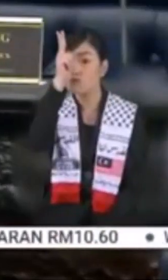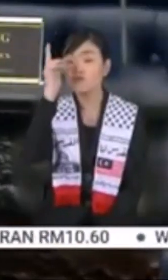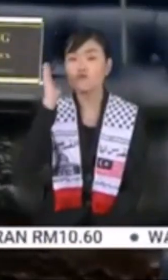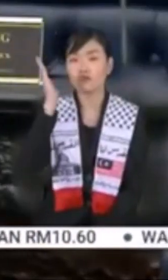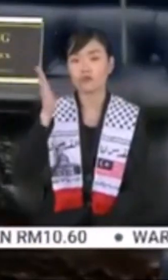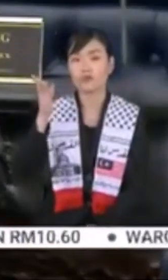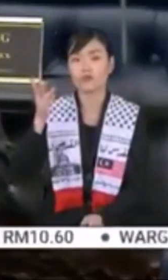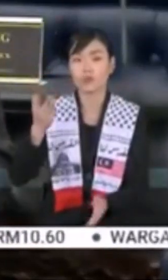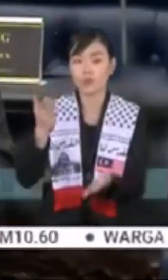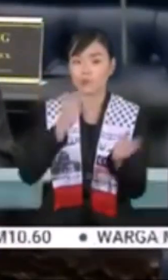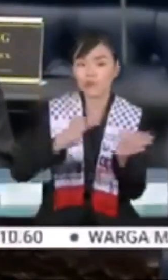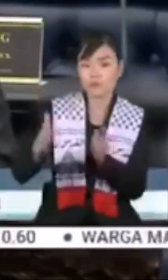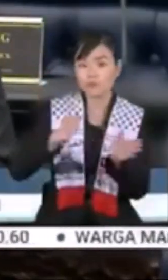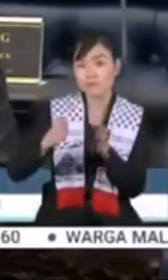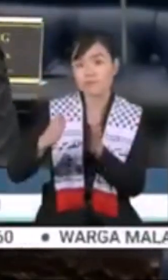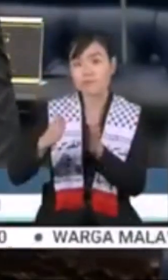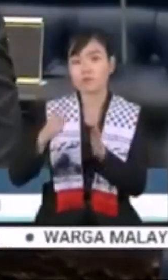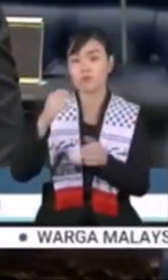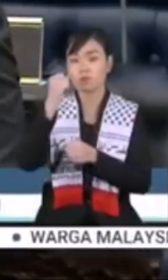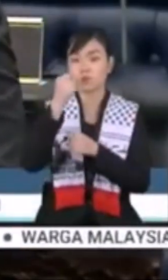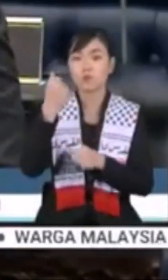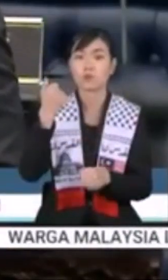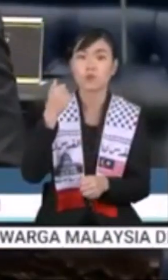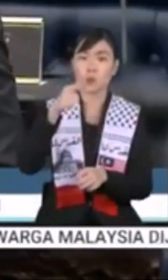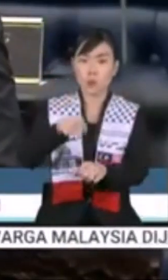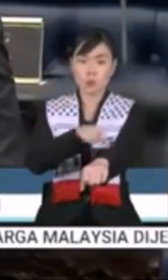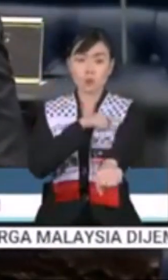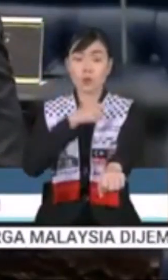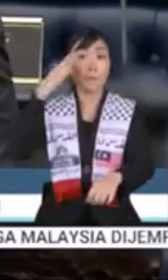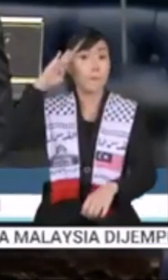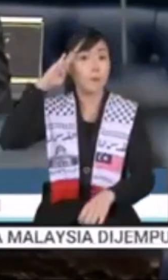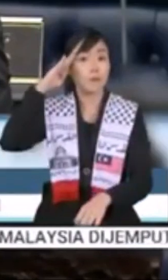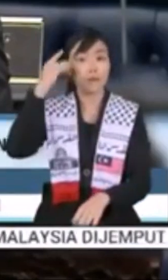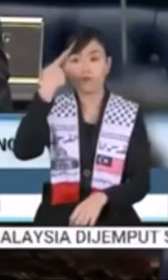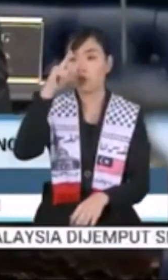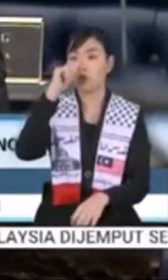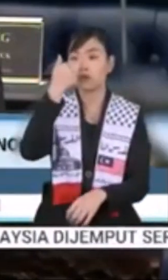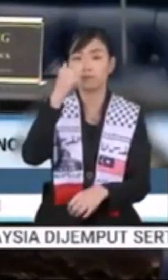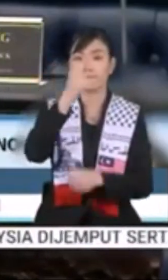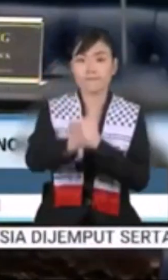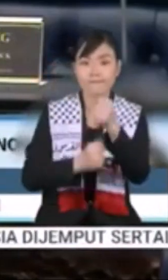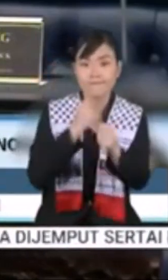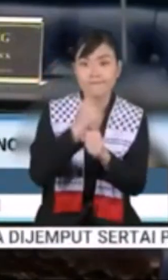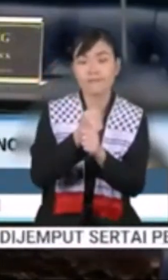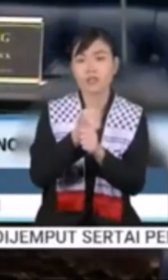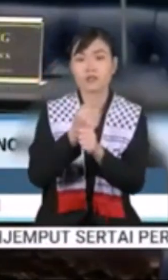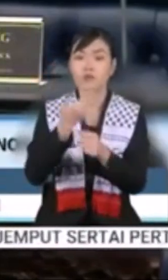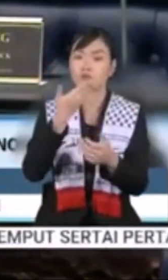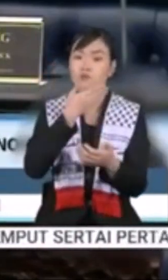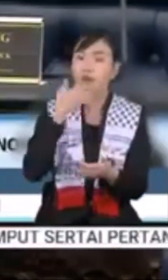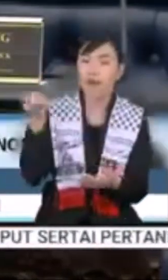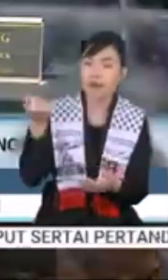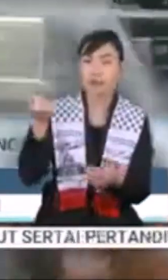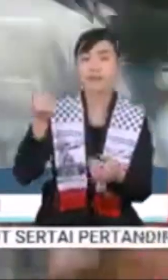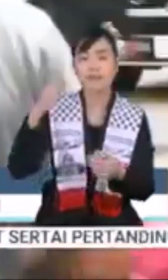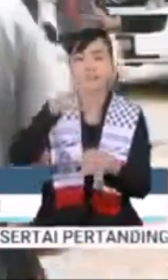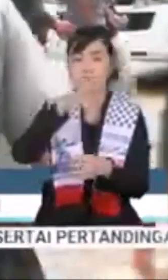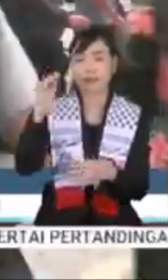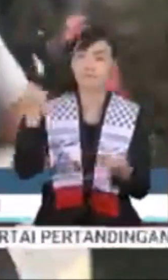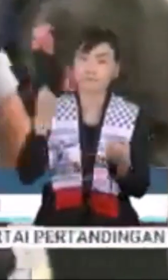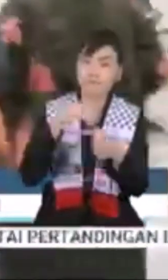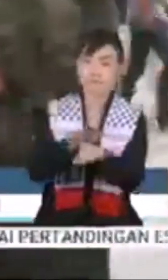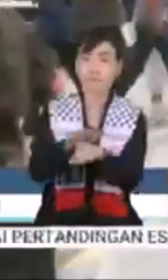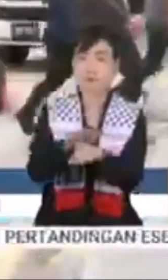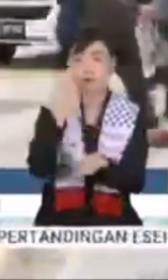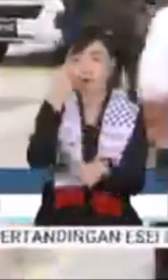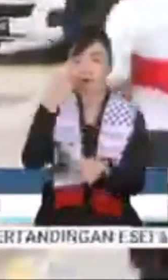Kerajaan akan melancarkan pelan jangka panjang Bumiputera untuk tempoh 10 tahun akan datang yang lebih segar dan inklusif pada Jun depan. Ia